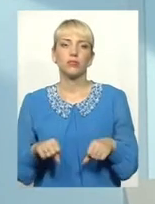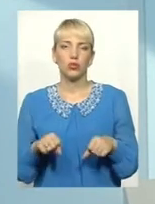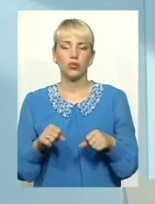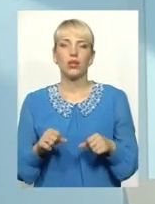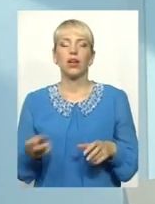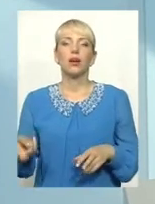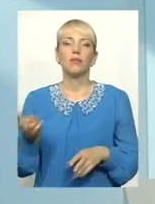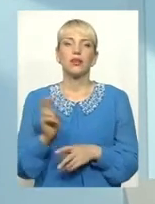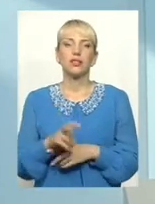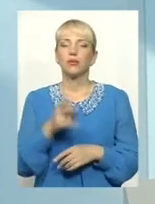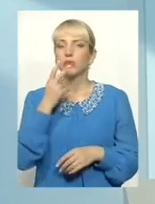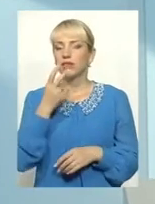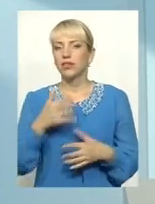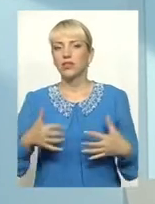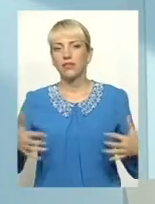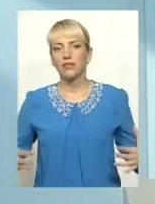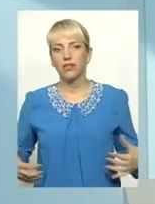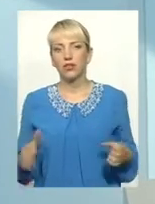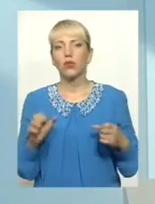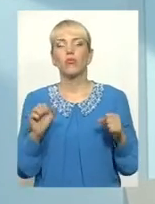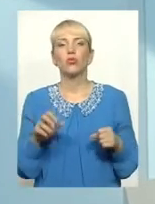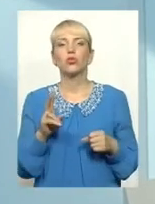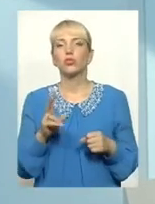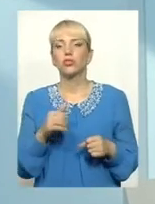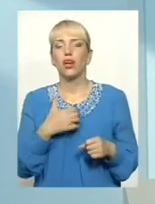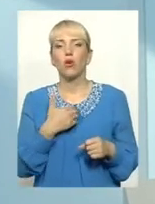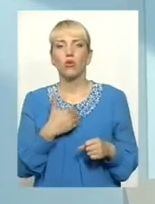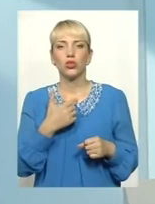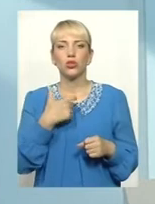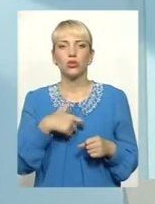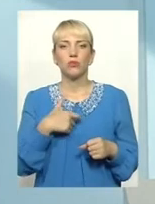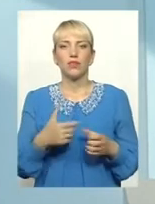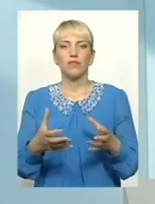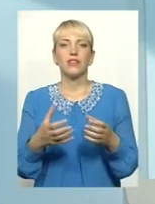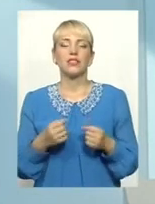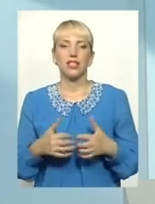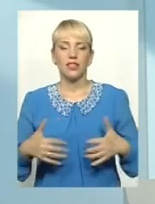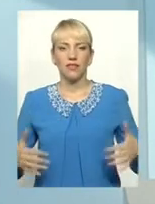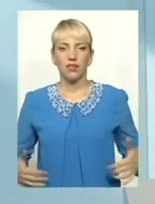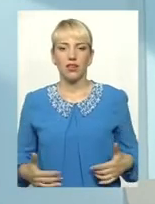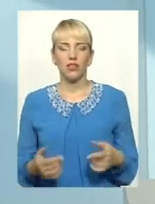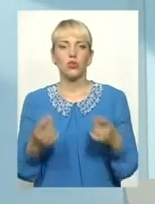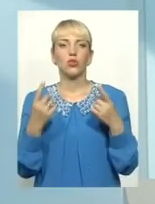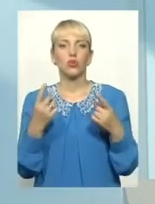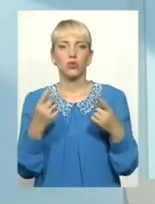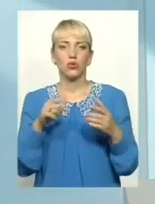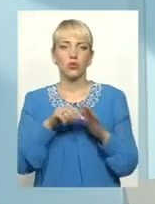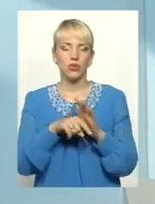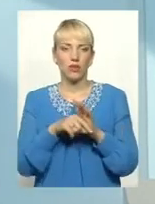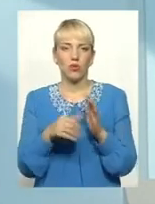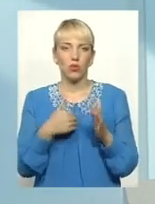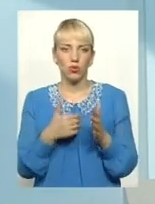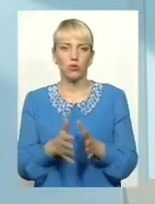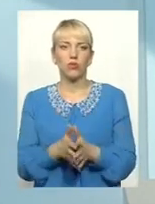подивитись тварин, може хтось захоче собі якусь тварину взяти. Тобто ми досить суттєво хочемо розширити